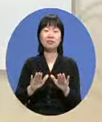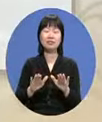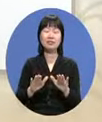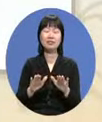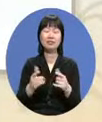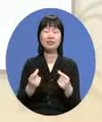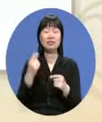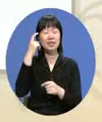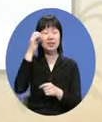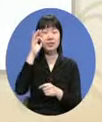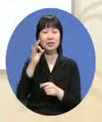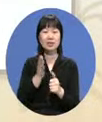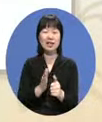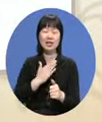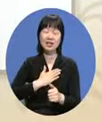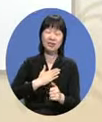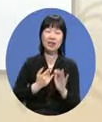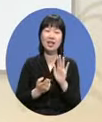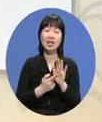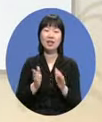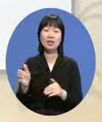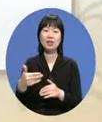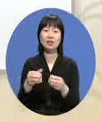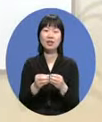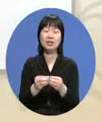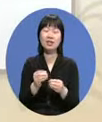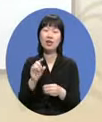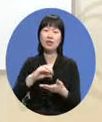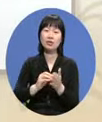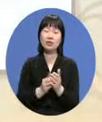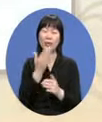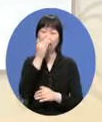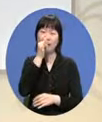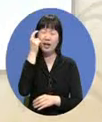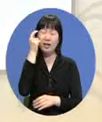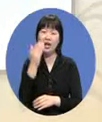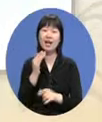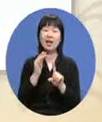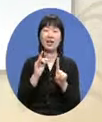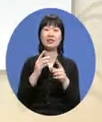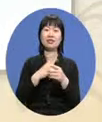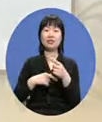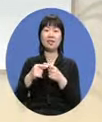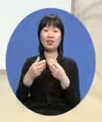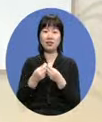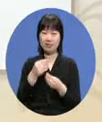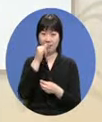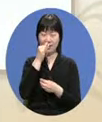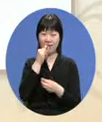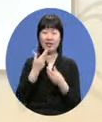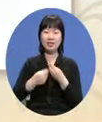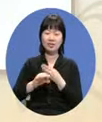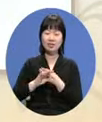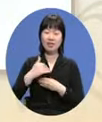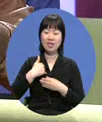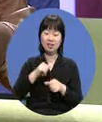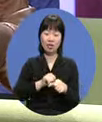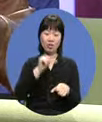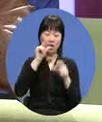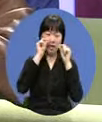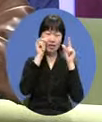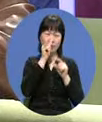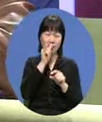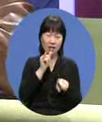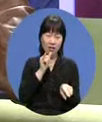사실 이제 이렇게 생각하세요. 그 감정이입이라는 게 객관적 문장에서 얼마나 가능하냐 이렇게 생각하시는데 예를 네. 하나만 더 들어볼게요. 굉장히 중요합니다. 예를 들어서 내가 5시에 일어난다